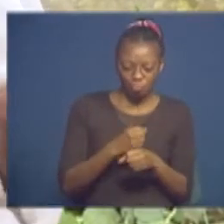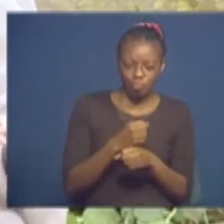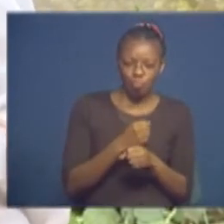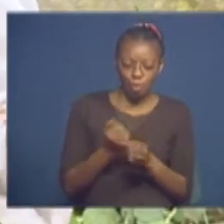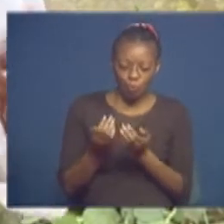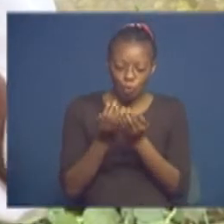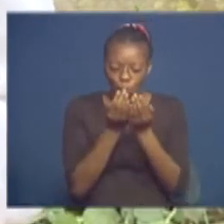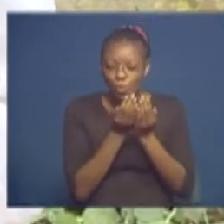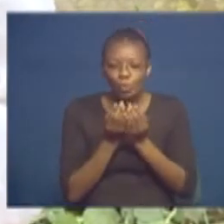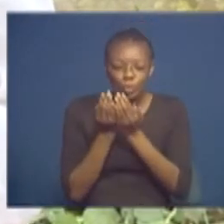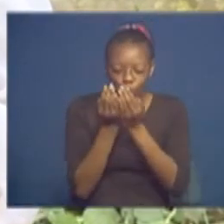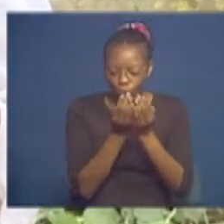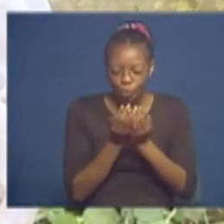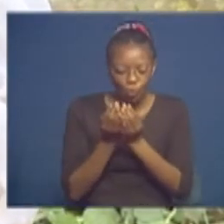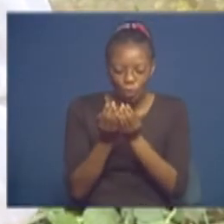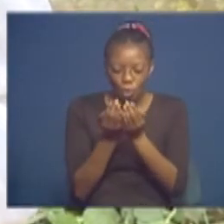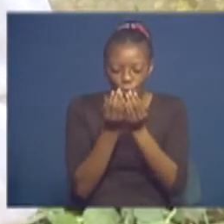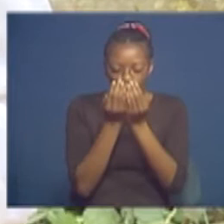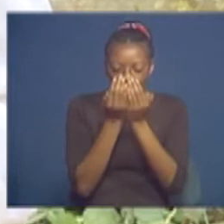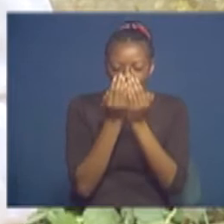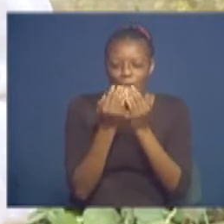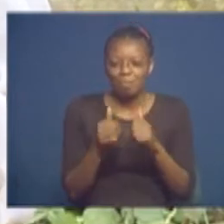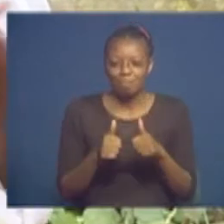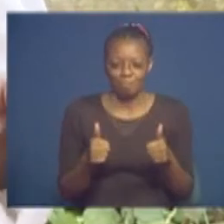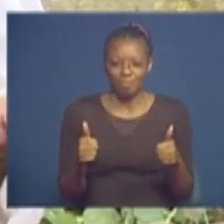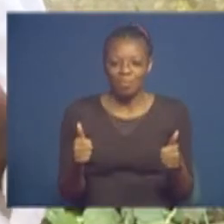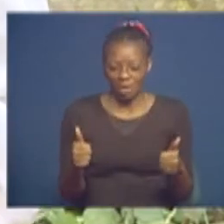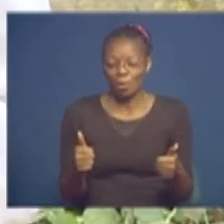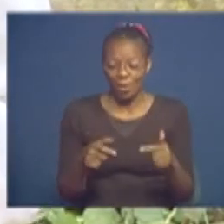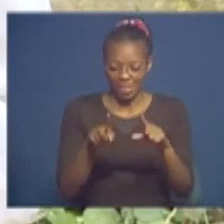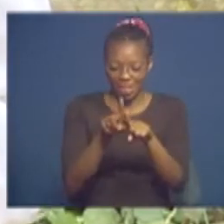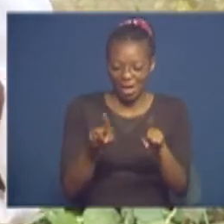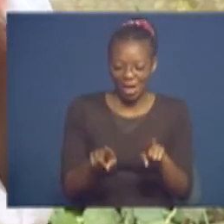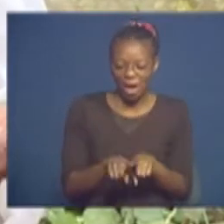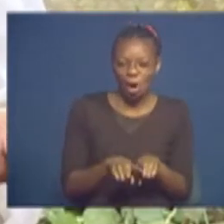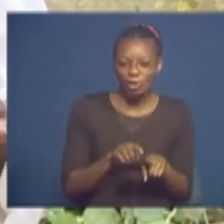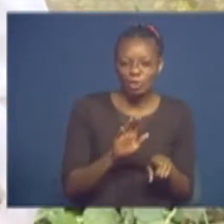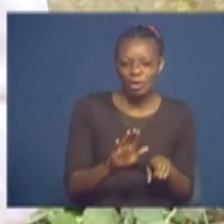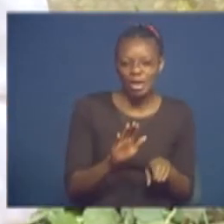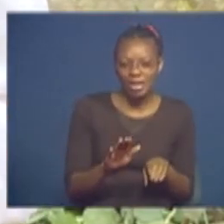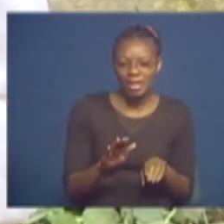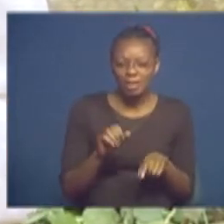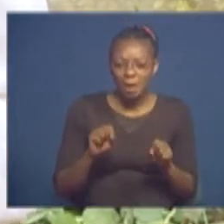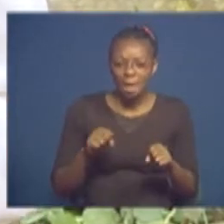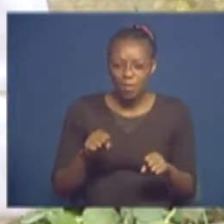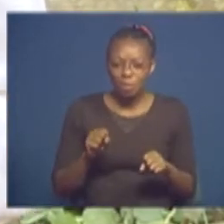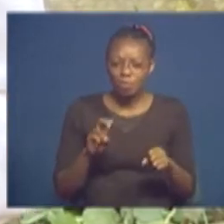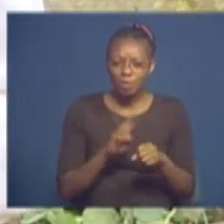na wimbi na mahindi na vitu vingine. Na pia iko na potential ya kutumiwa hata